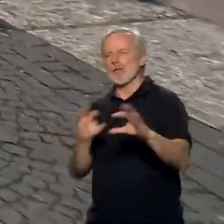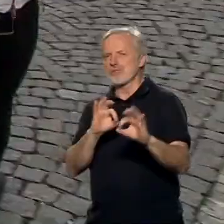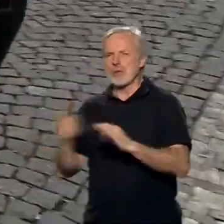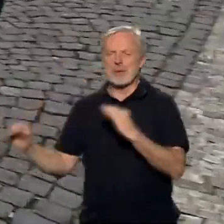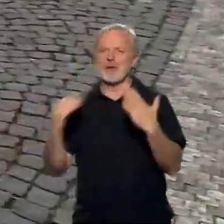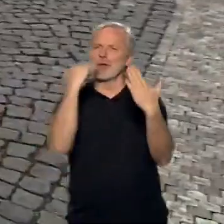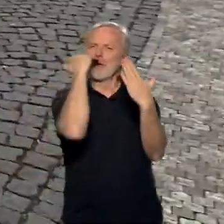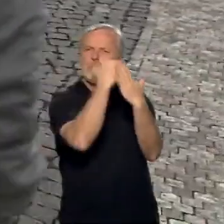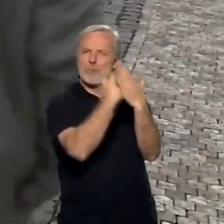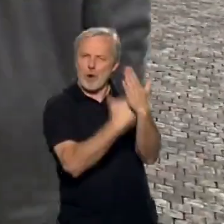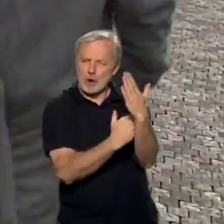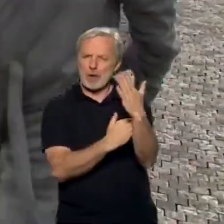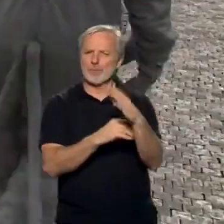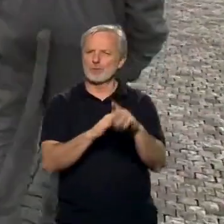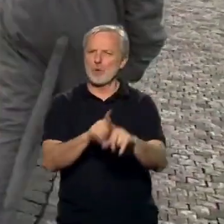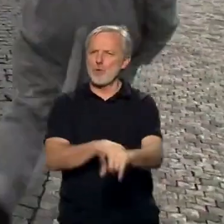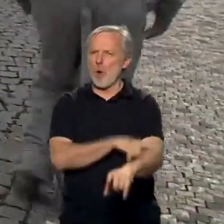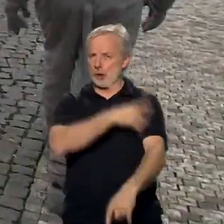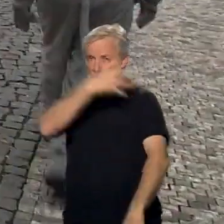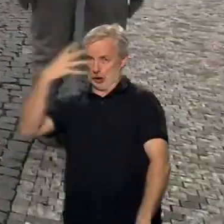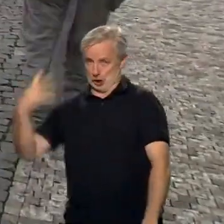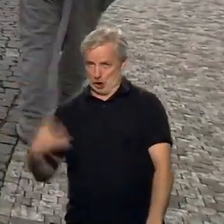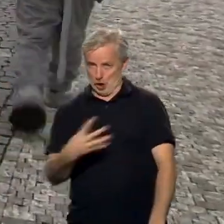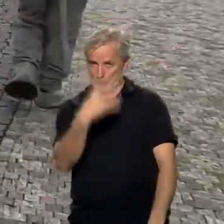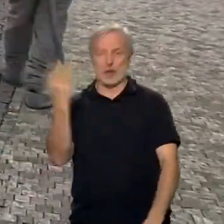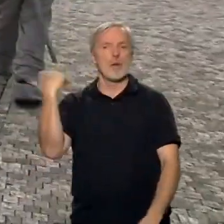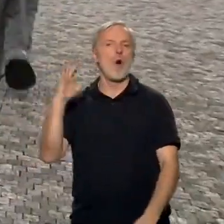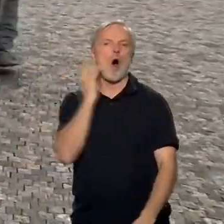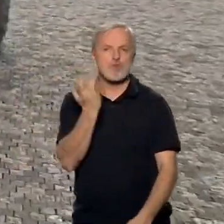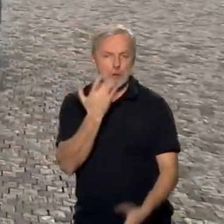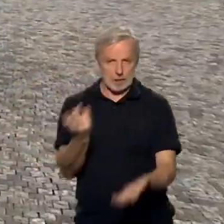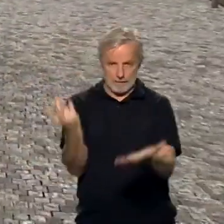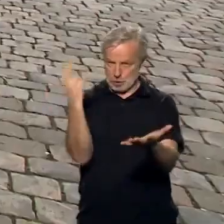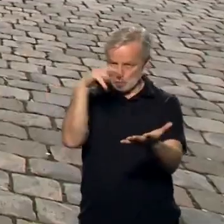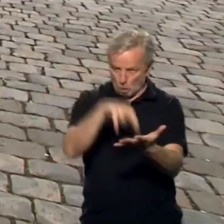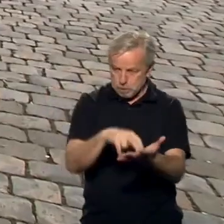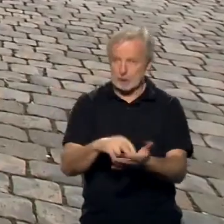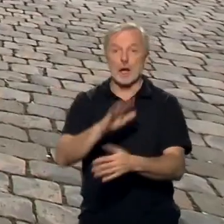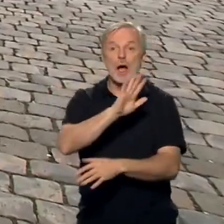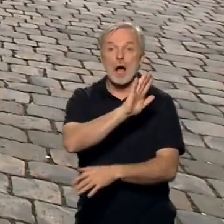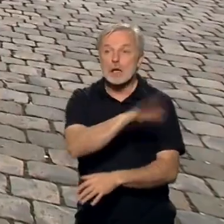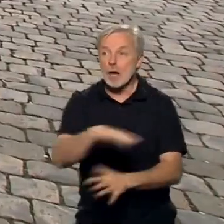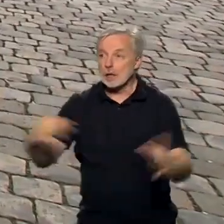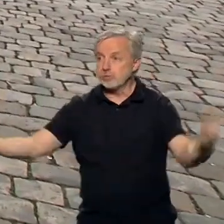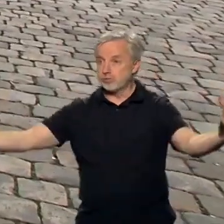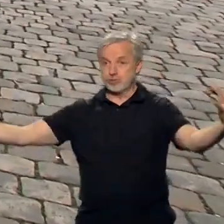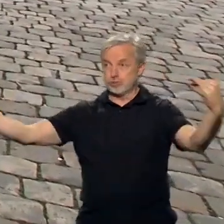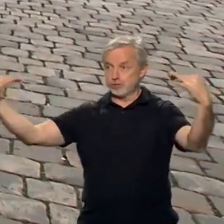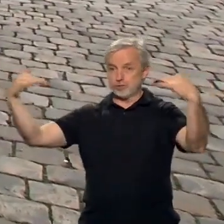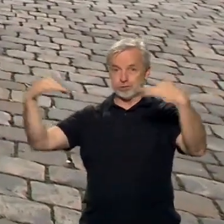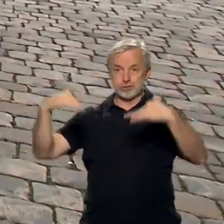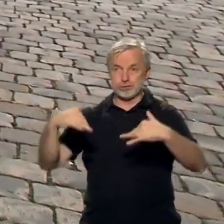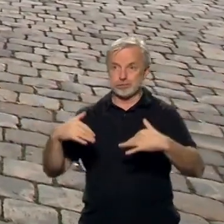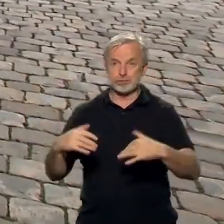asi 4-hodinový program odpolední. Přišlo tam spoustu malých dětí, kteří se tam bavili vlastně